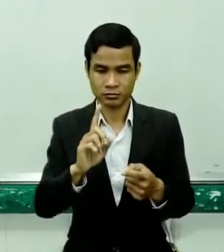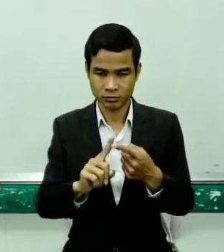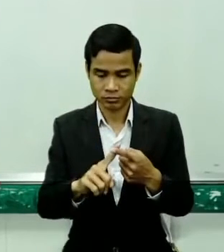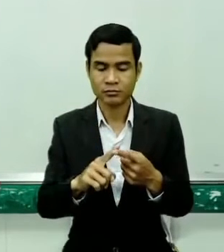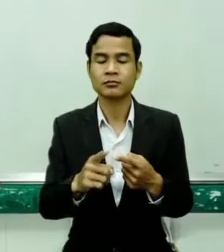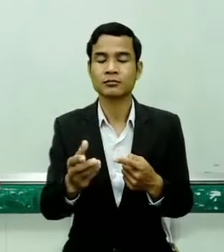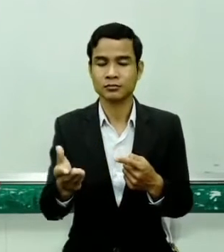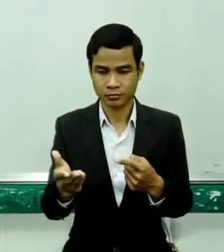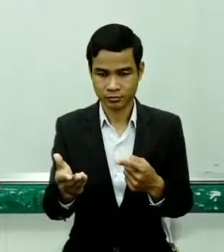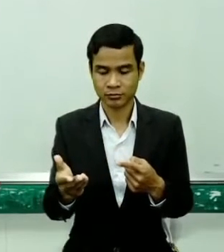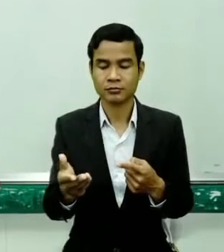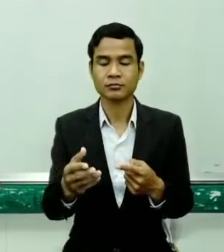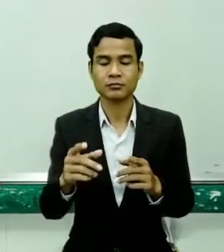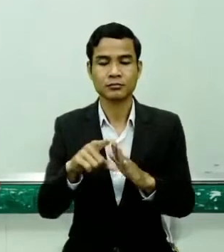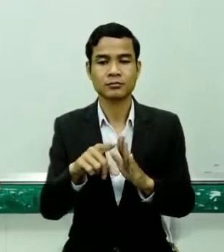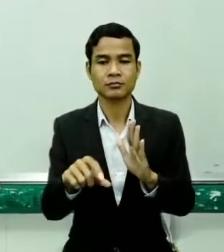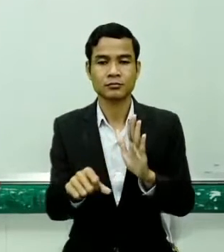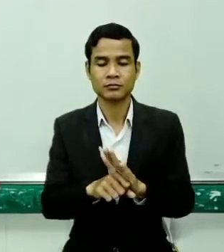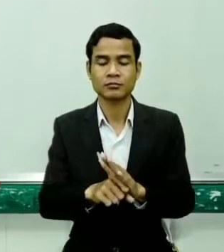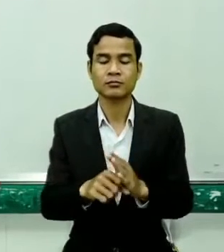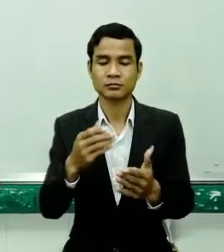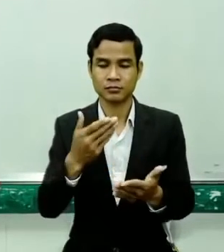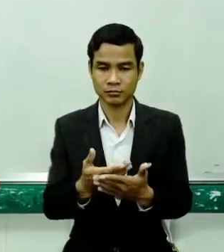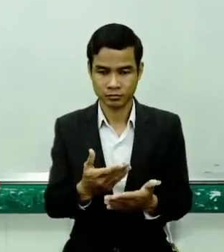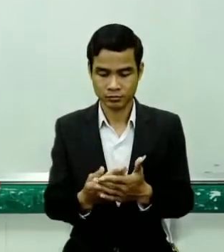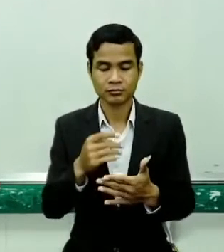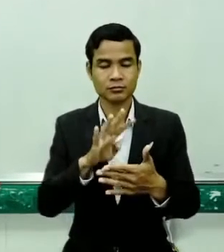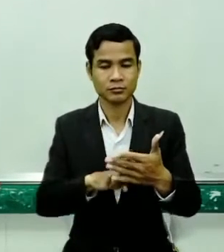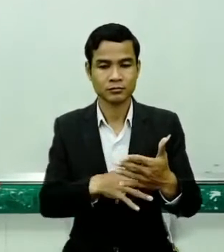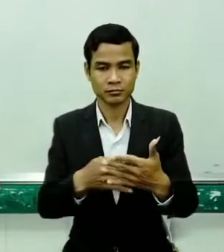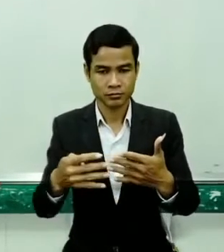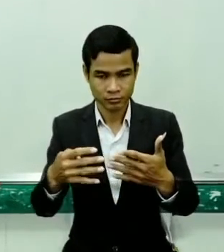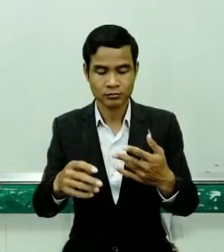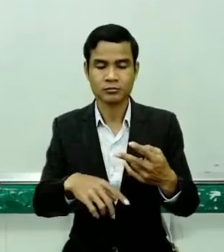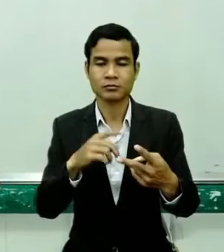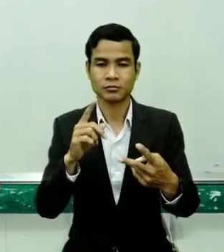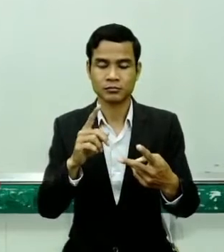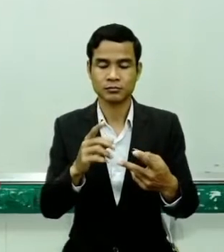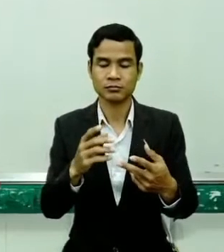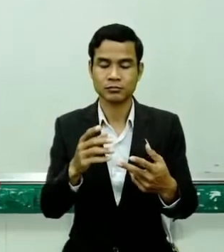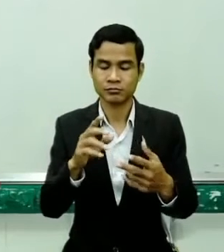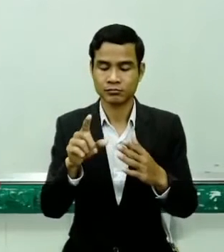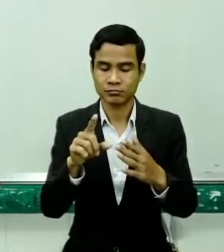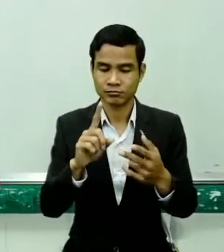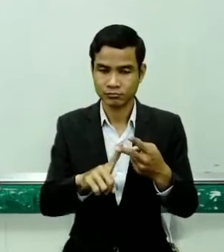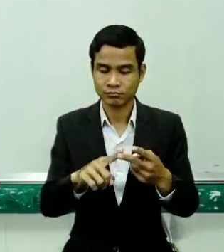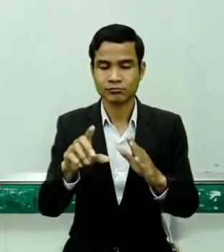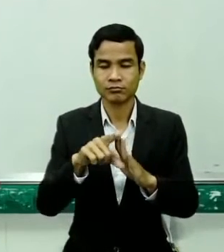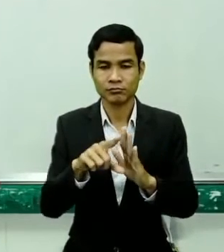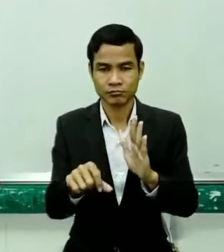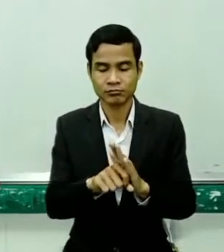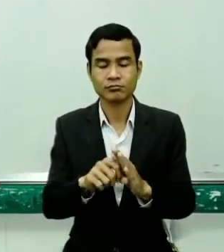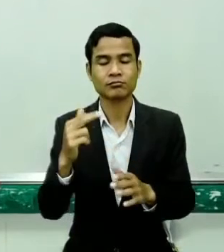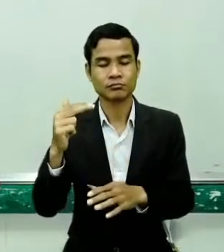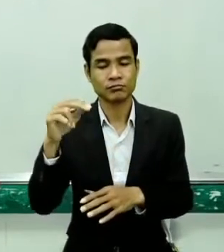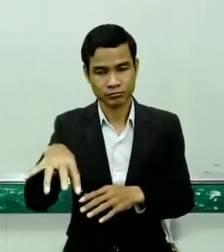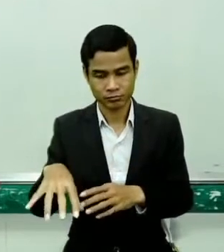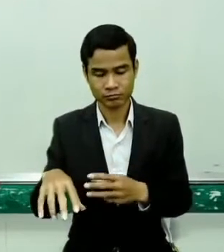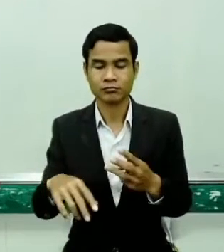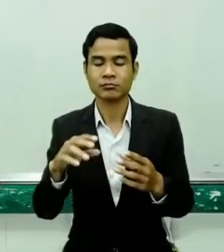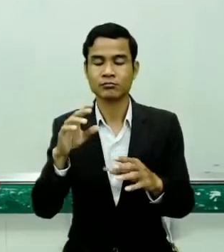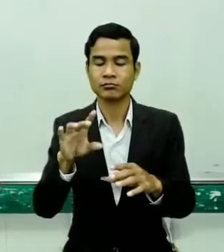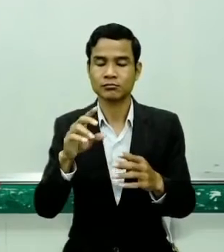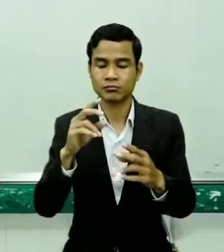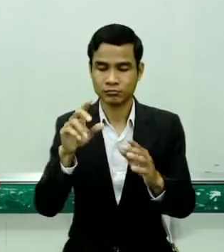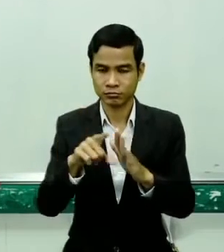khné trâu cầm nót nơi chúa rồi bò phán cả chà cầm nót nơi tí gần lại bề